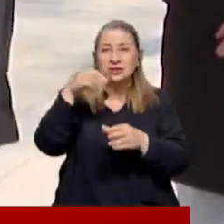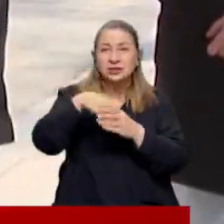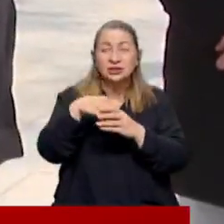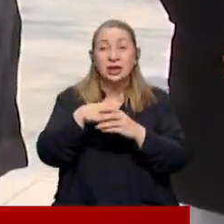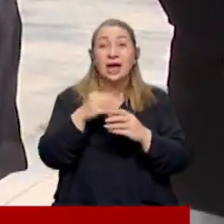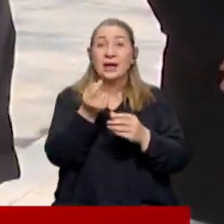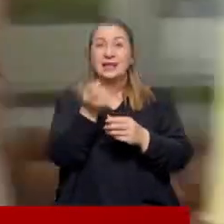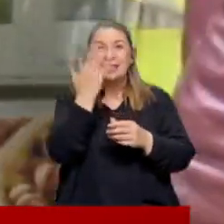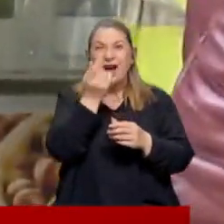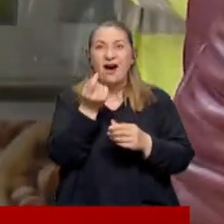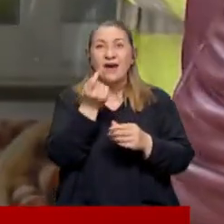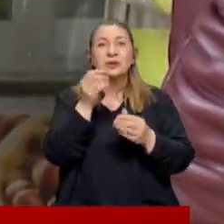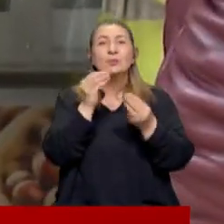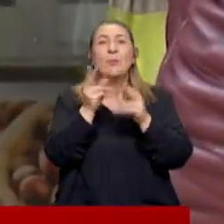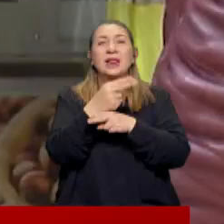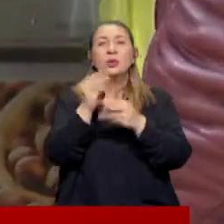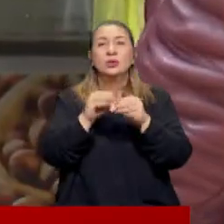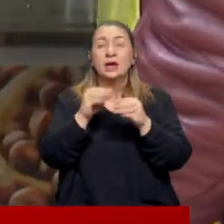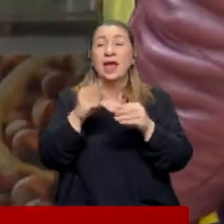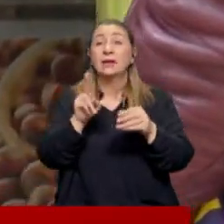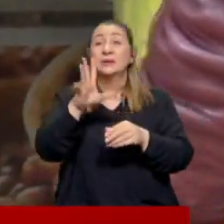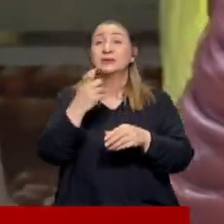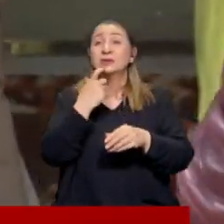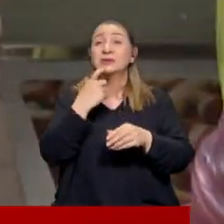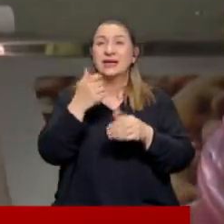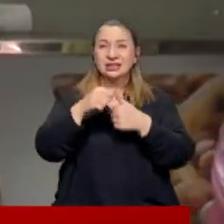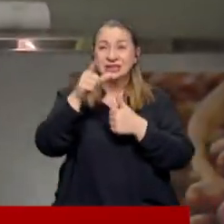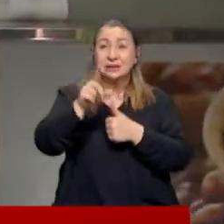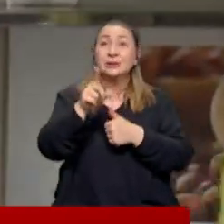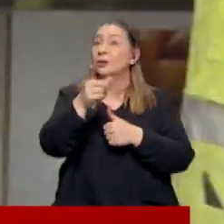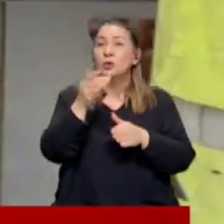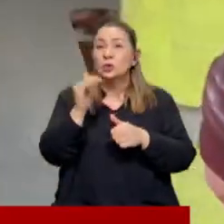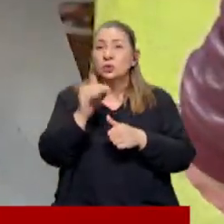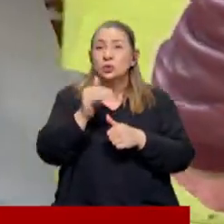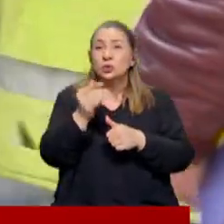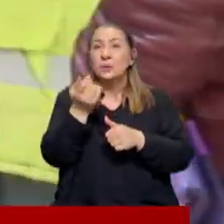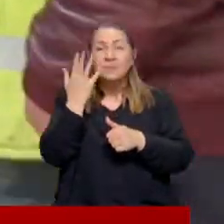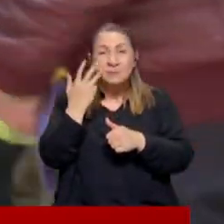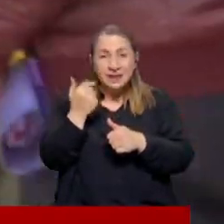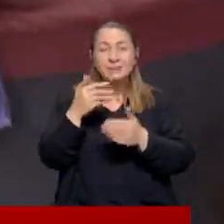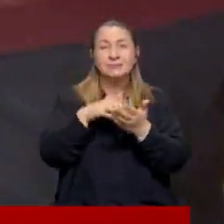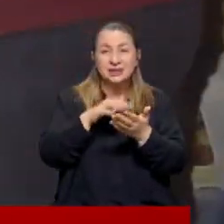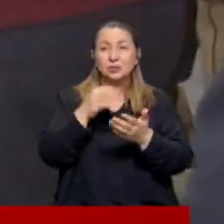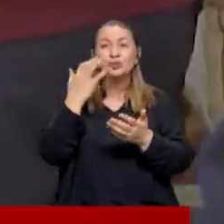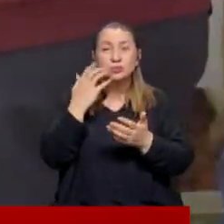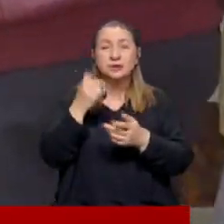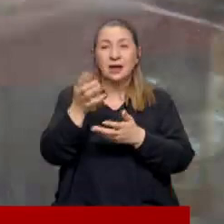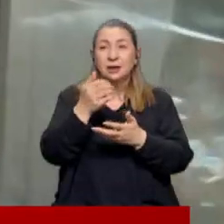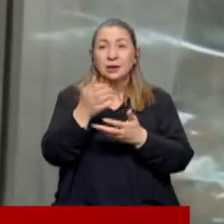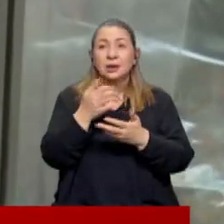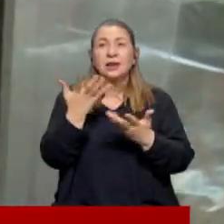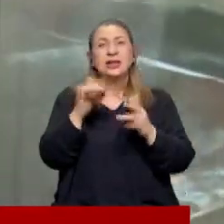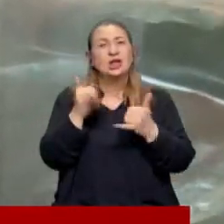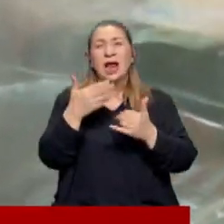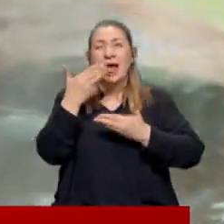içinde havyar tarifi verirken 75 yaşındaki eşi de toprak mahsulleri ofisinde ucuz bakıyor sırasında aydı geçim derdinin ne